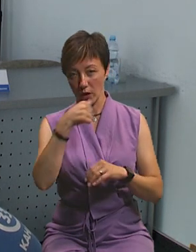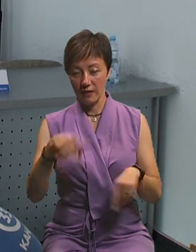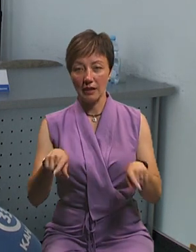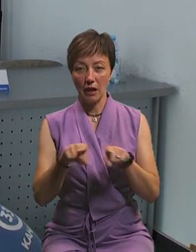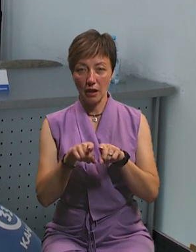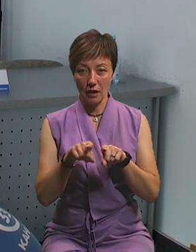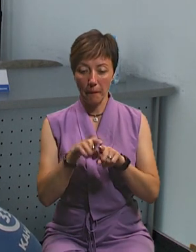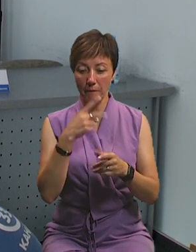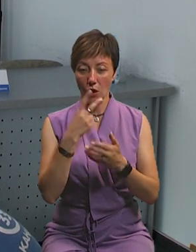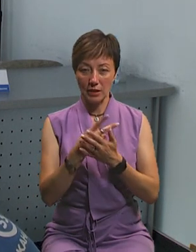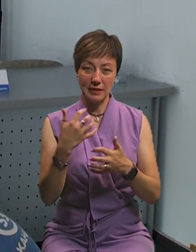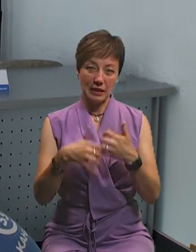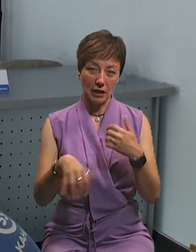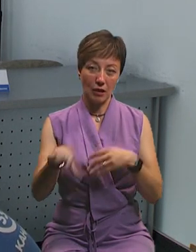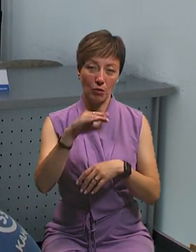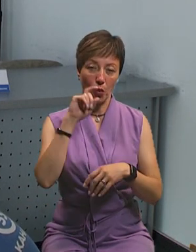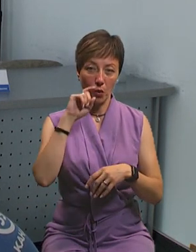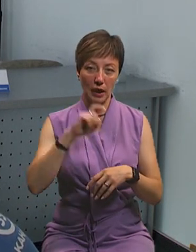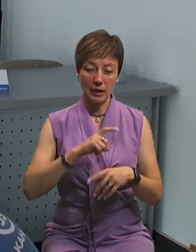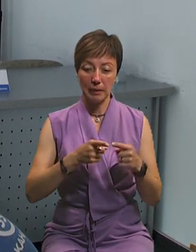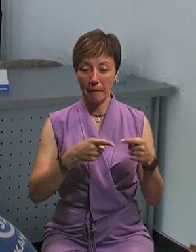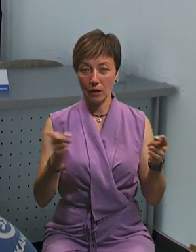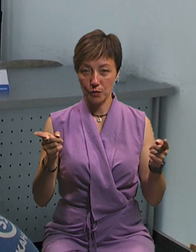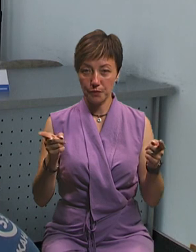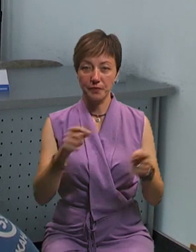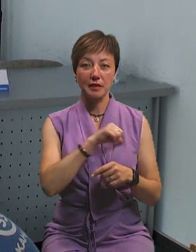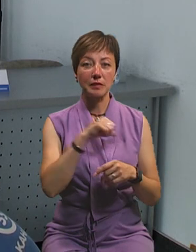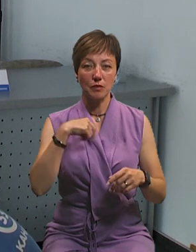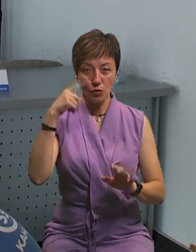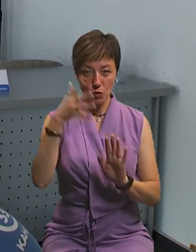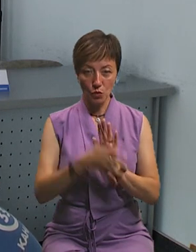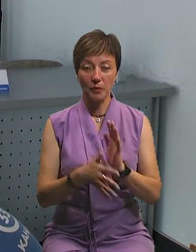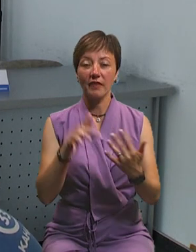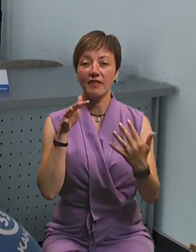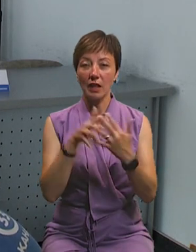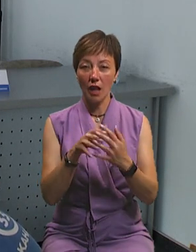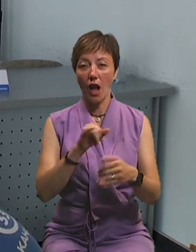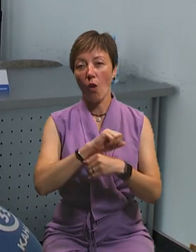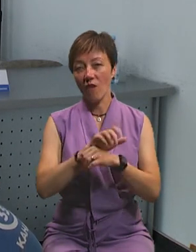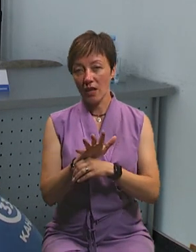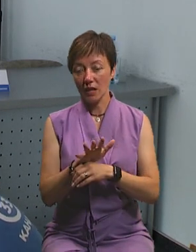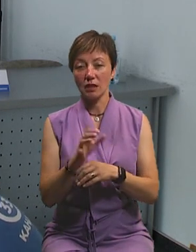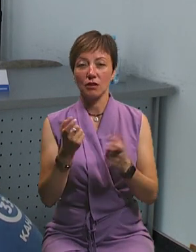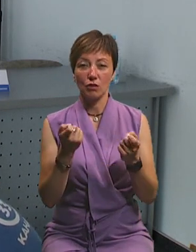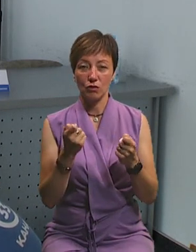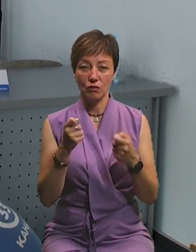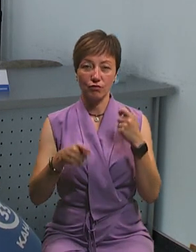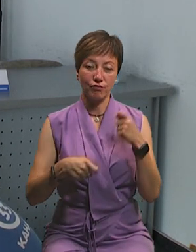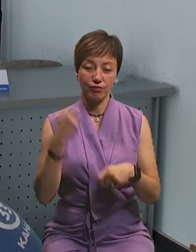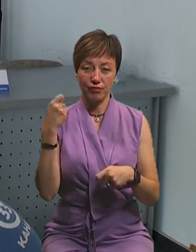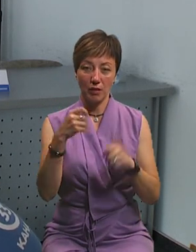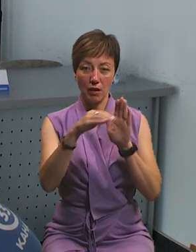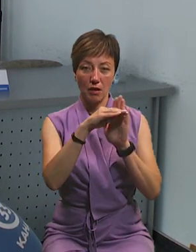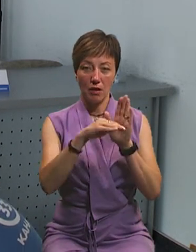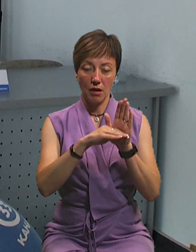середнє показники по Україні за цей період самі розуміємо що війна і ковід і він дешево збив